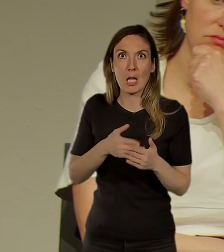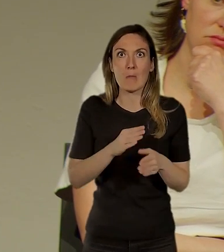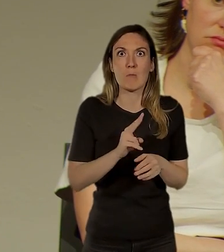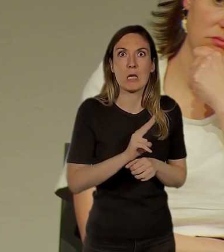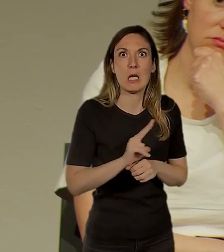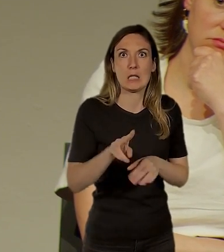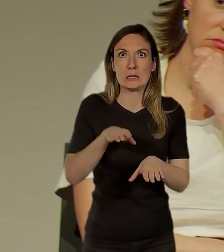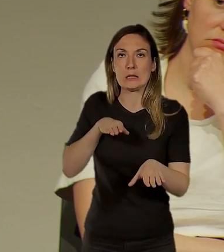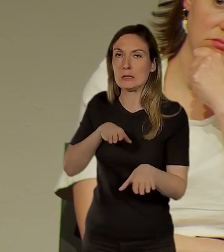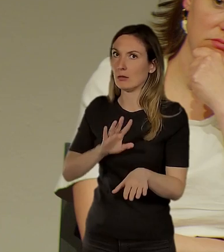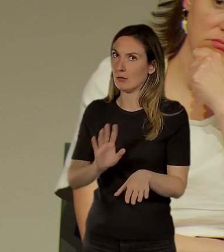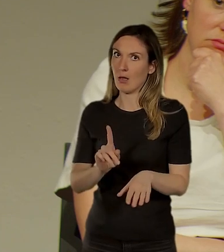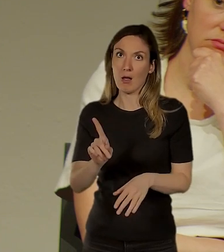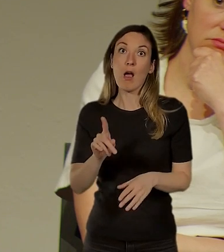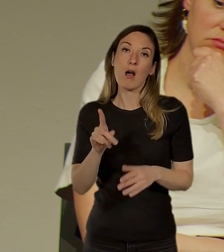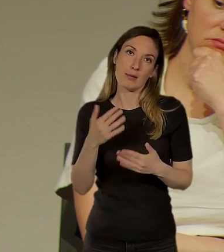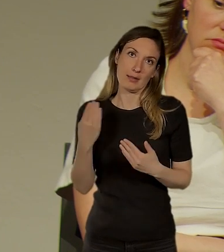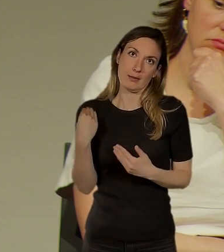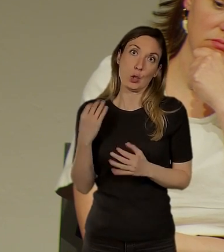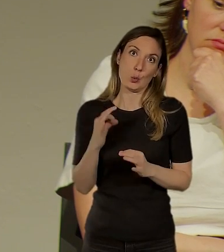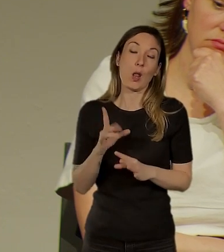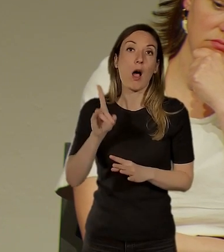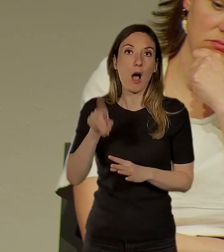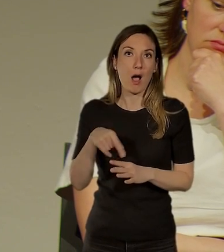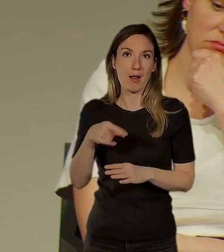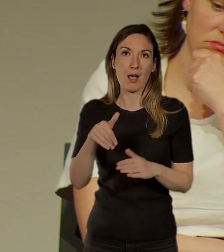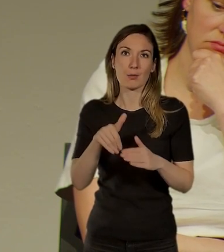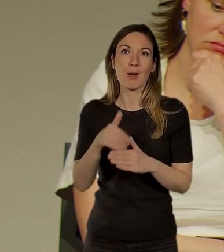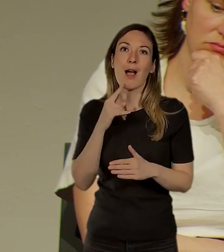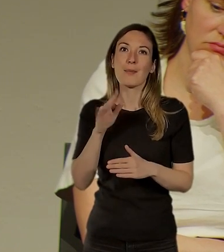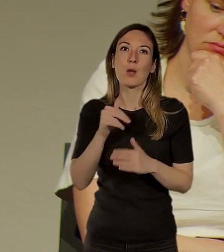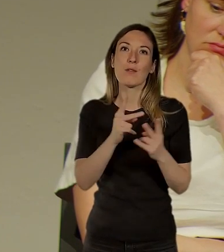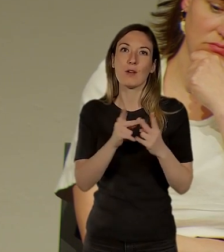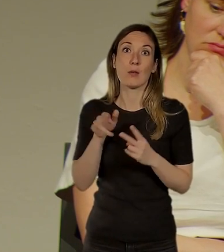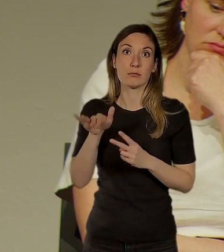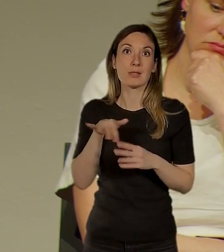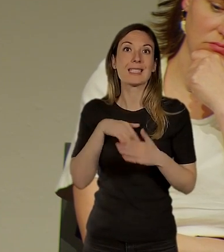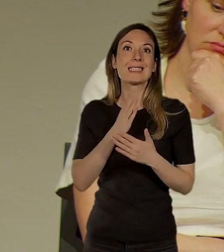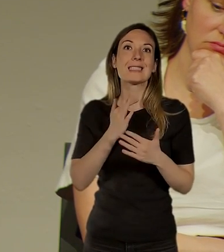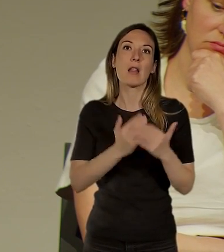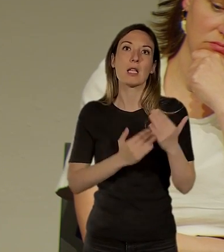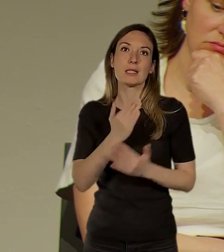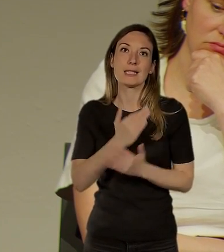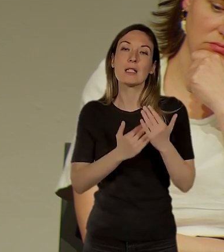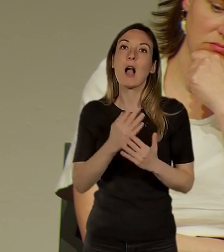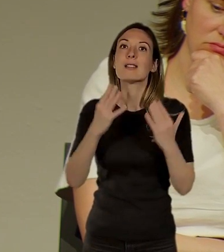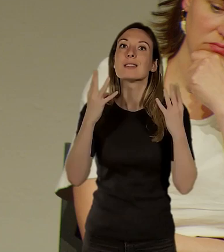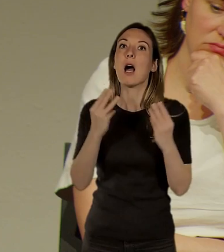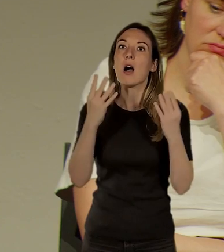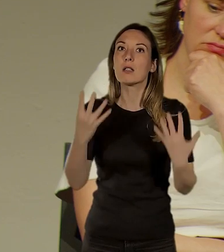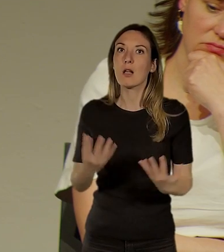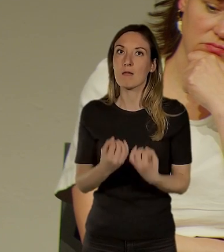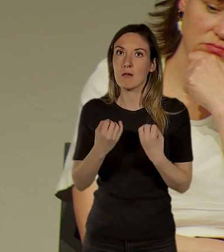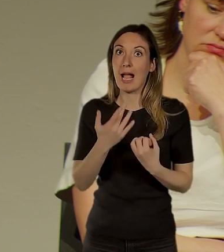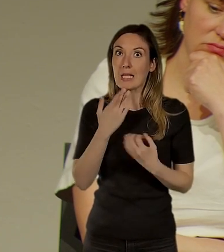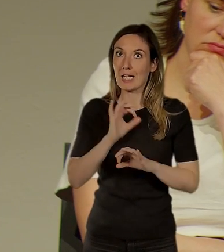Nicméně na webu golemio.cz najdete statistiky dojezdů pražské záchranky. Já připomenu, že těch stanic tady máme